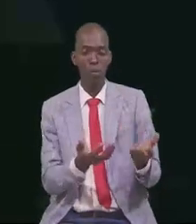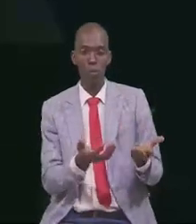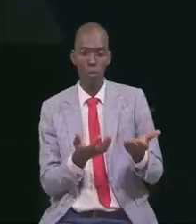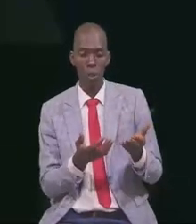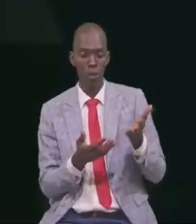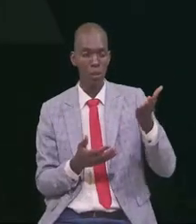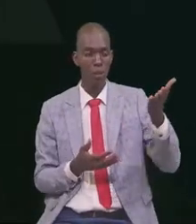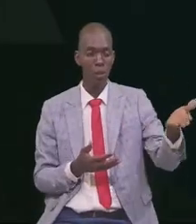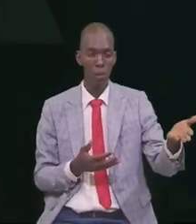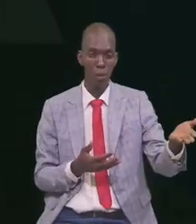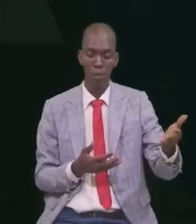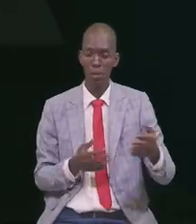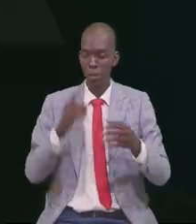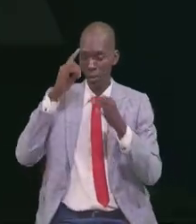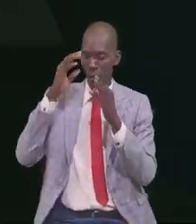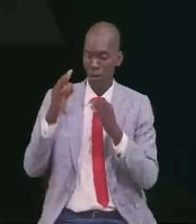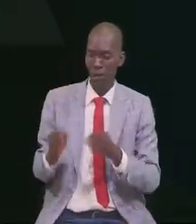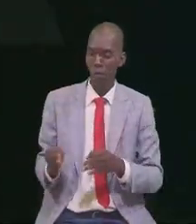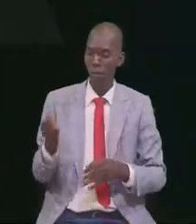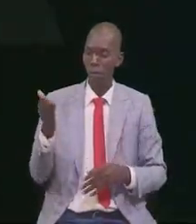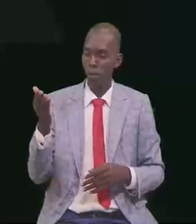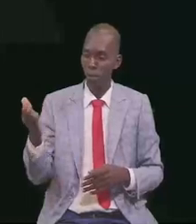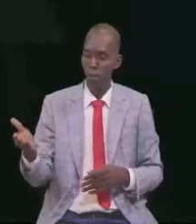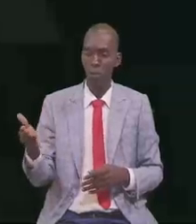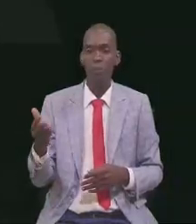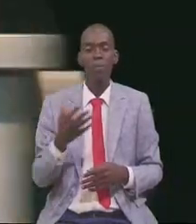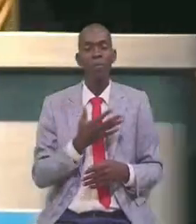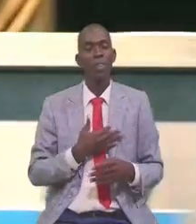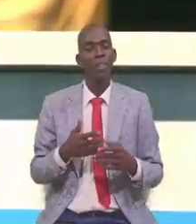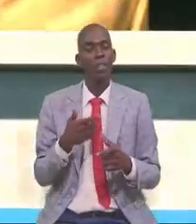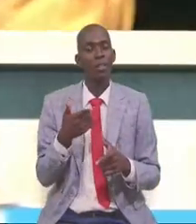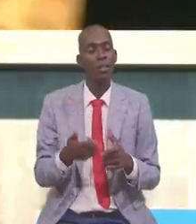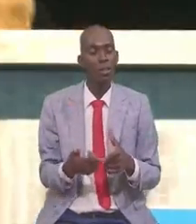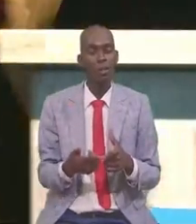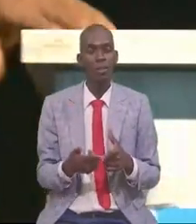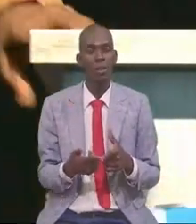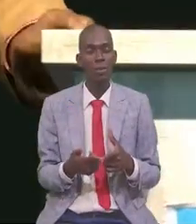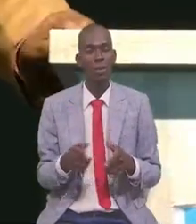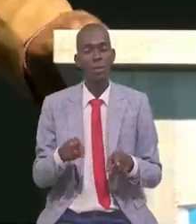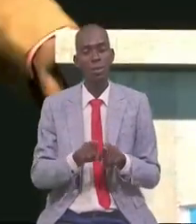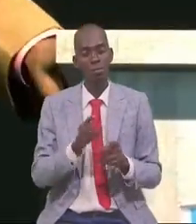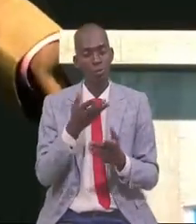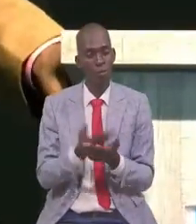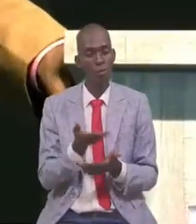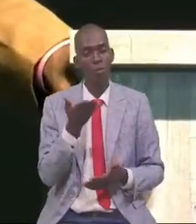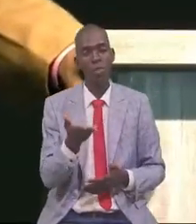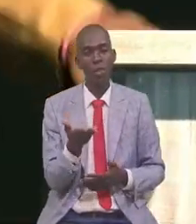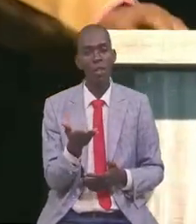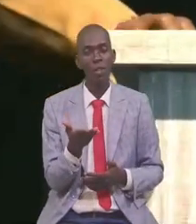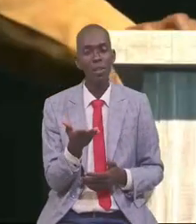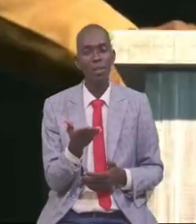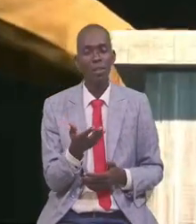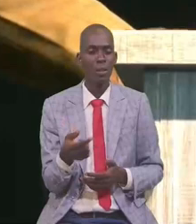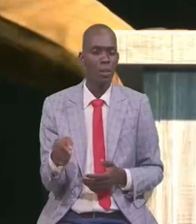décision de l'autre côté, dans l'autre coin. Ensuite, comme ils arrivaient là-bas, ils étaient